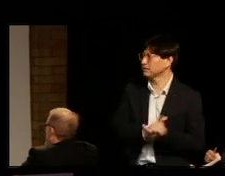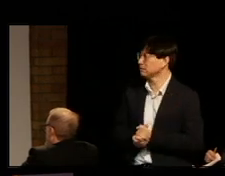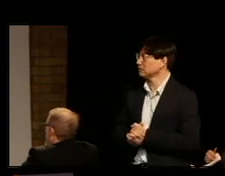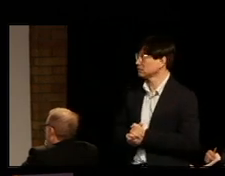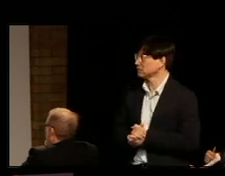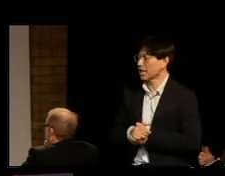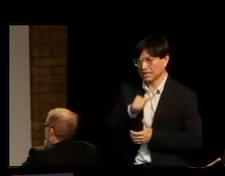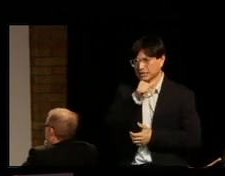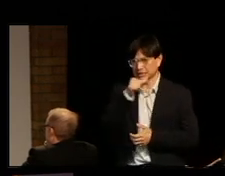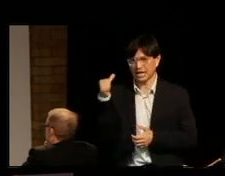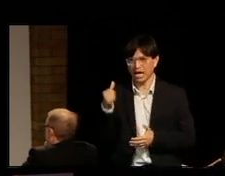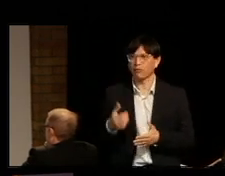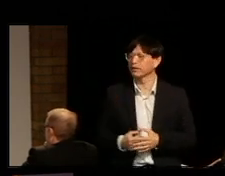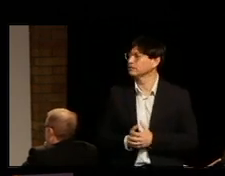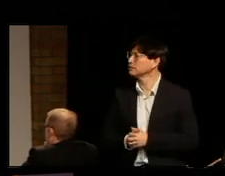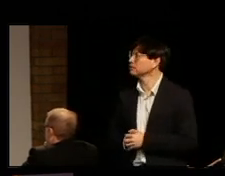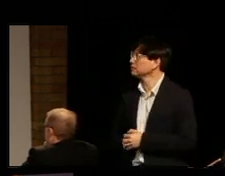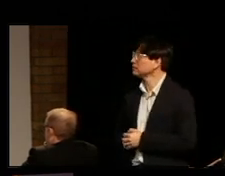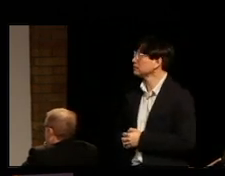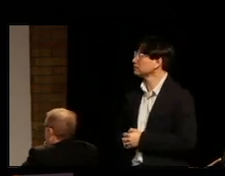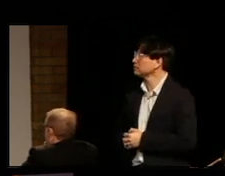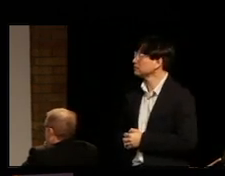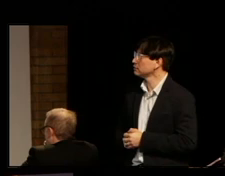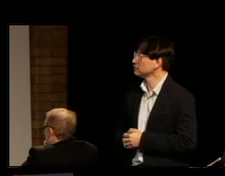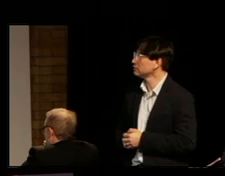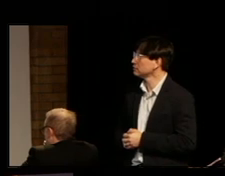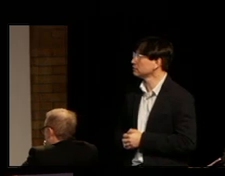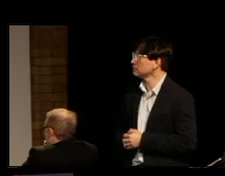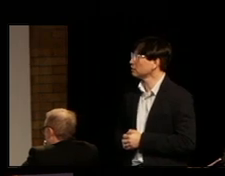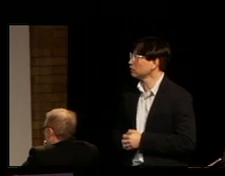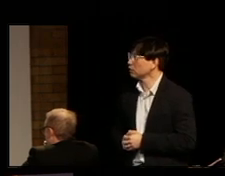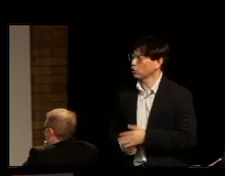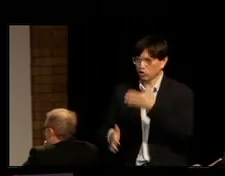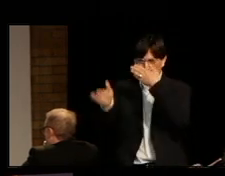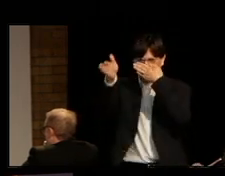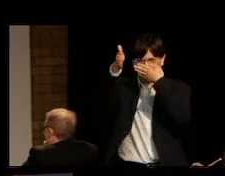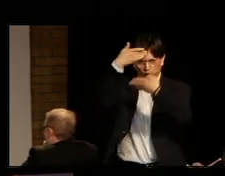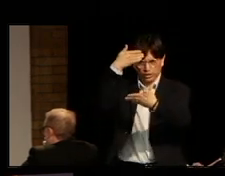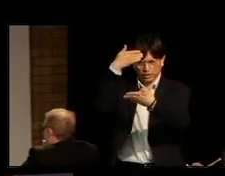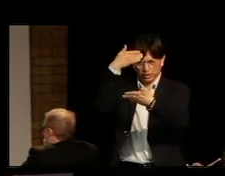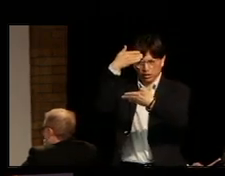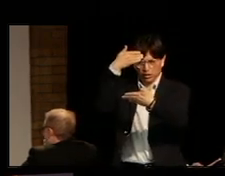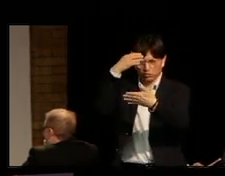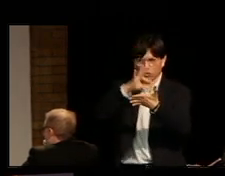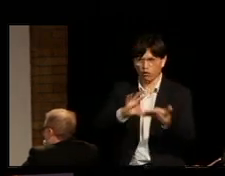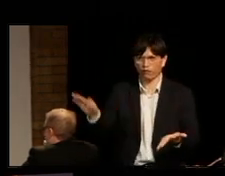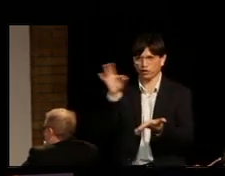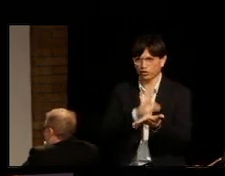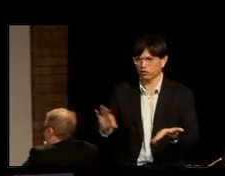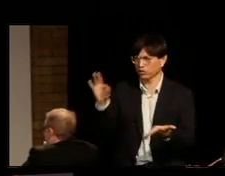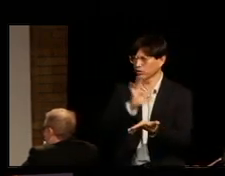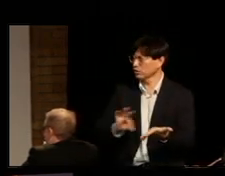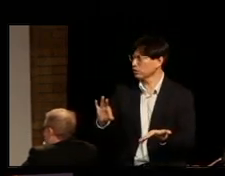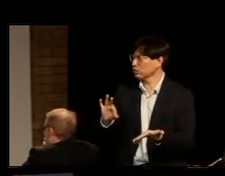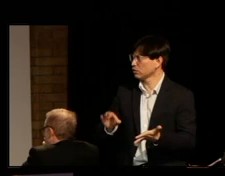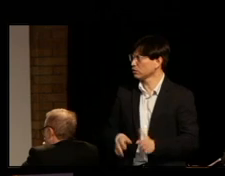utili per esempio nel caso dei sturbi dello spettro autistico sulla pagina dell'ufficio